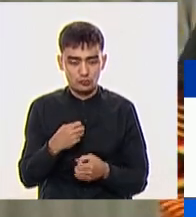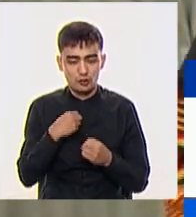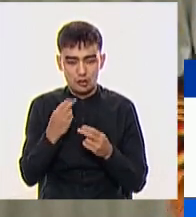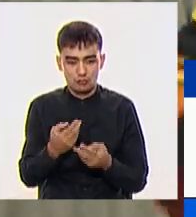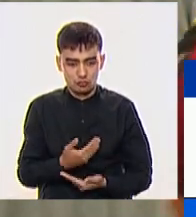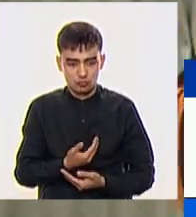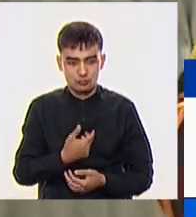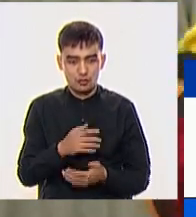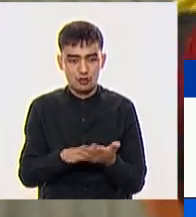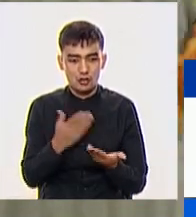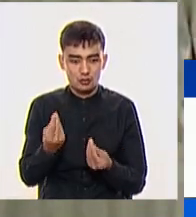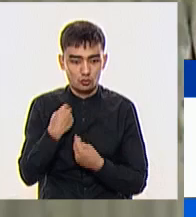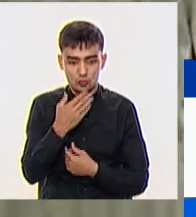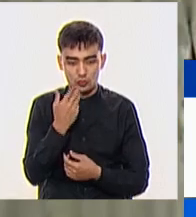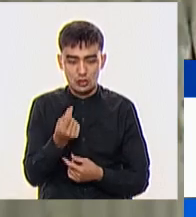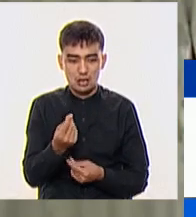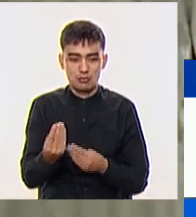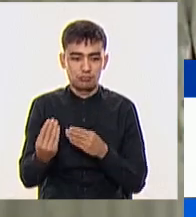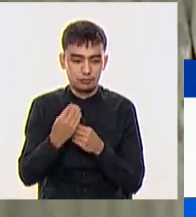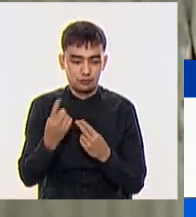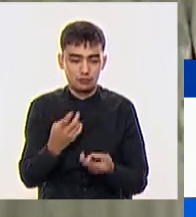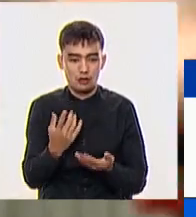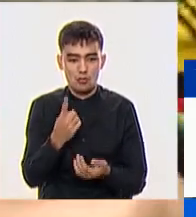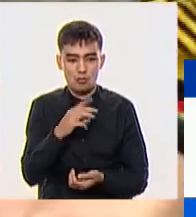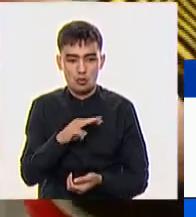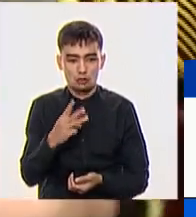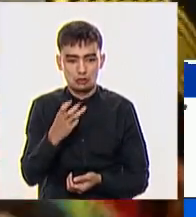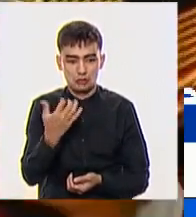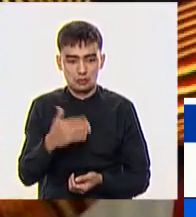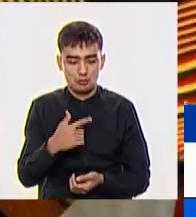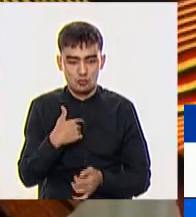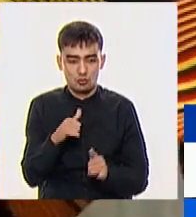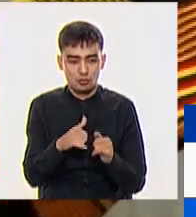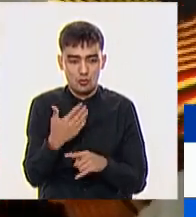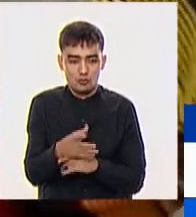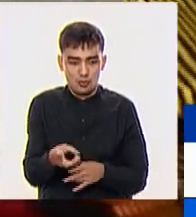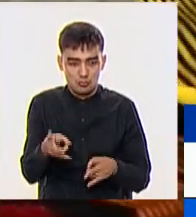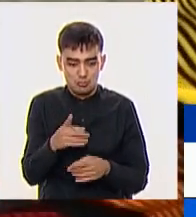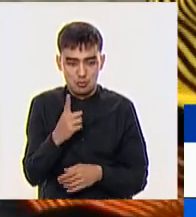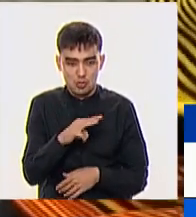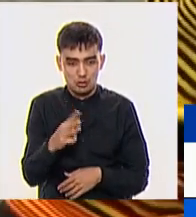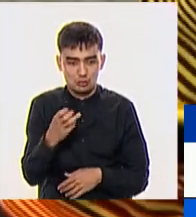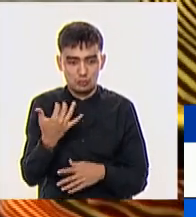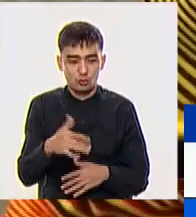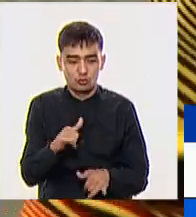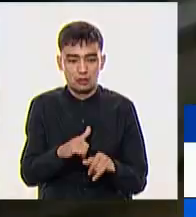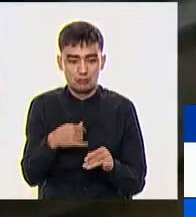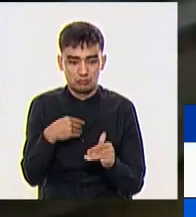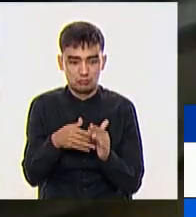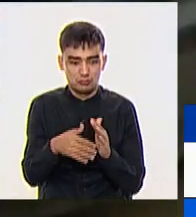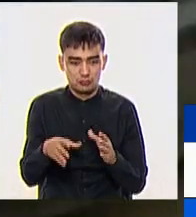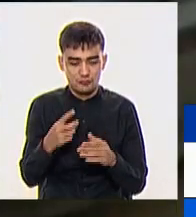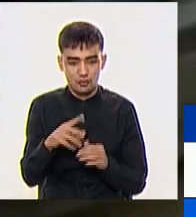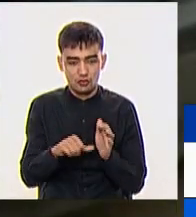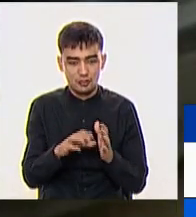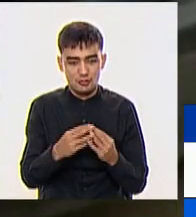етіп. Ал олай болмады ма, үстіне ақшаны қосу керек. 1 350 000-ге қайда далада қалады ғой мына қырғын семьяның бәрі, 26 семьяның бәрі. Біз